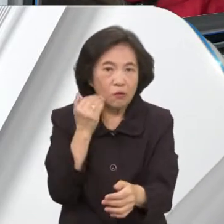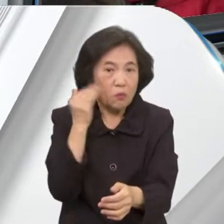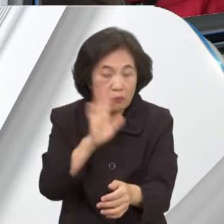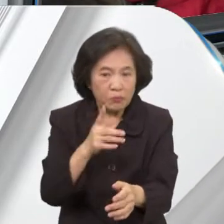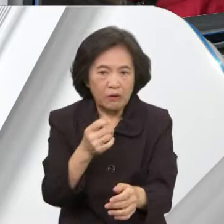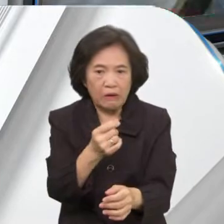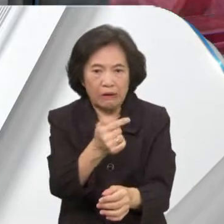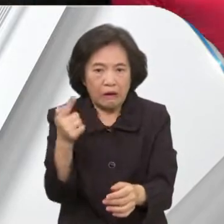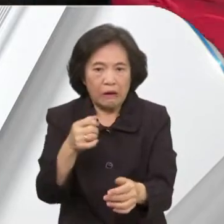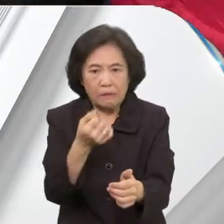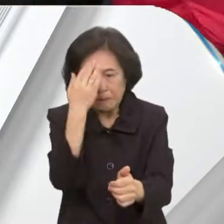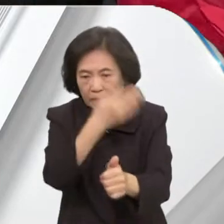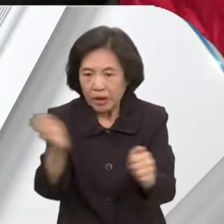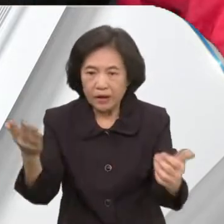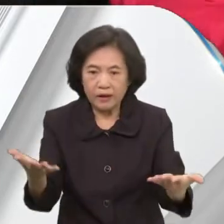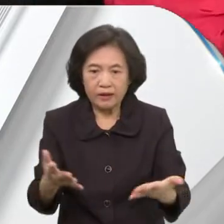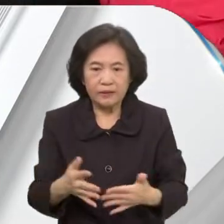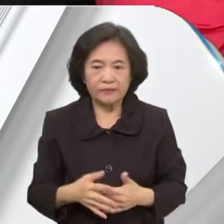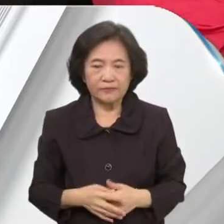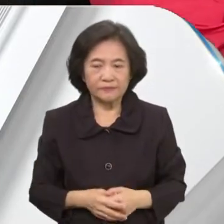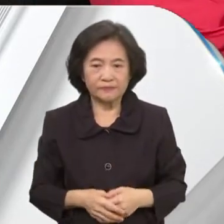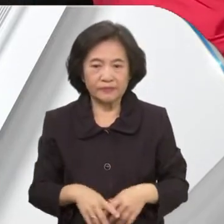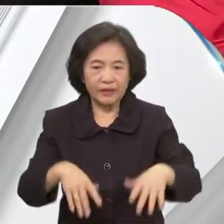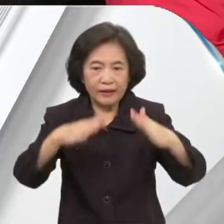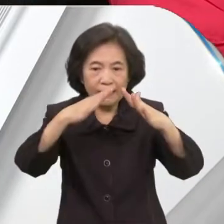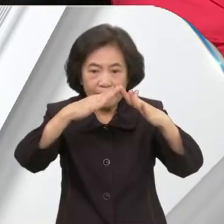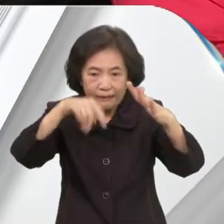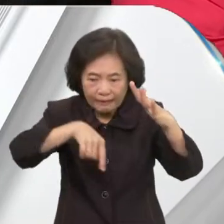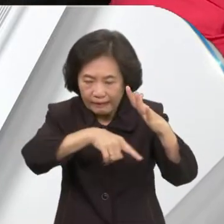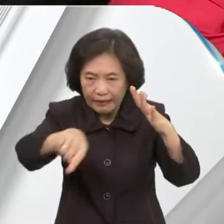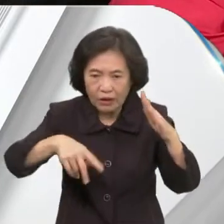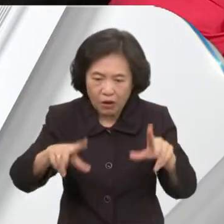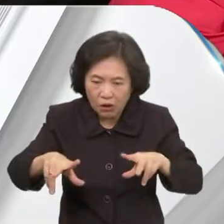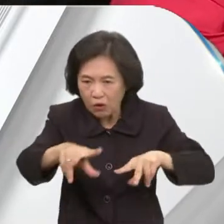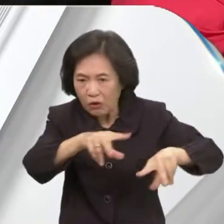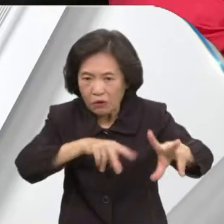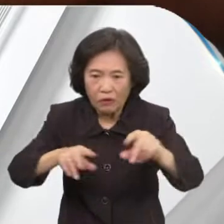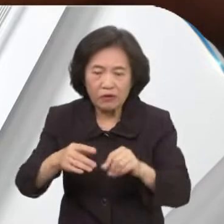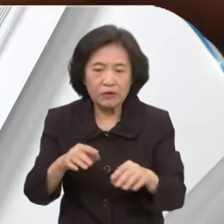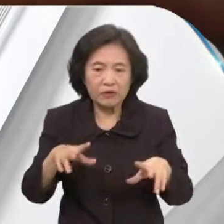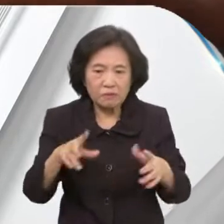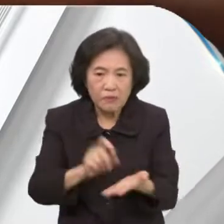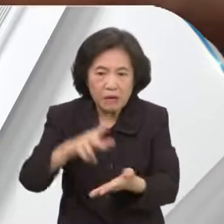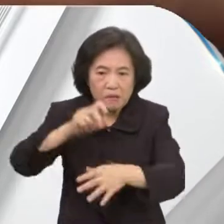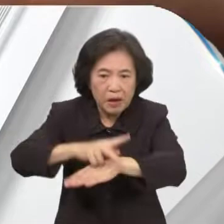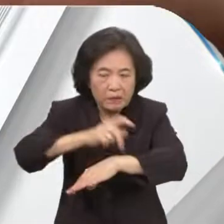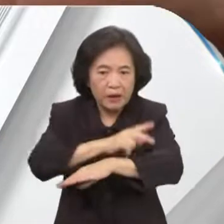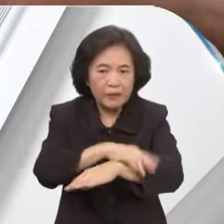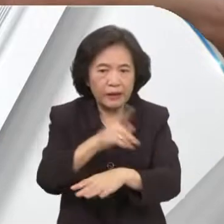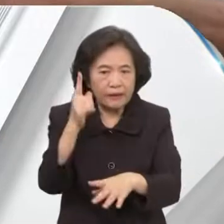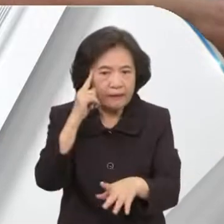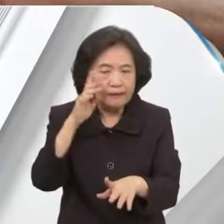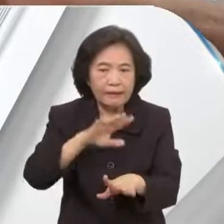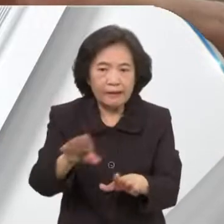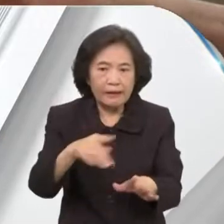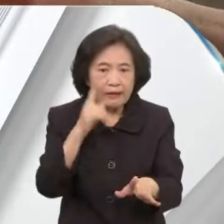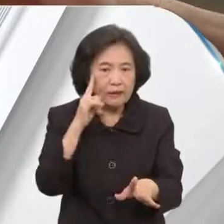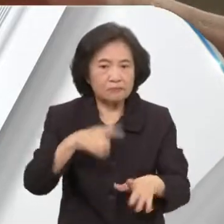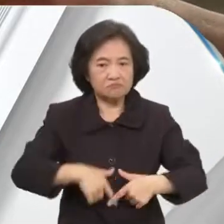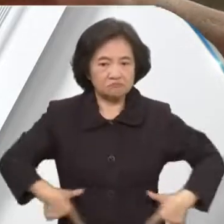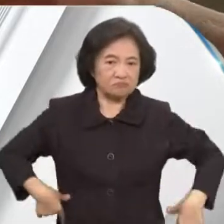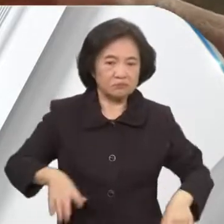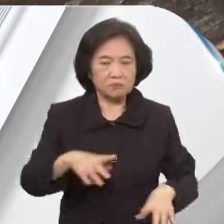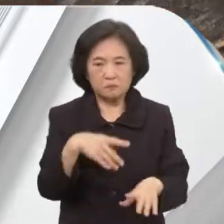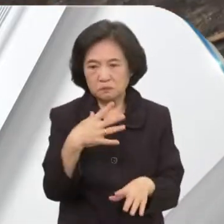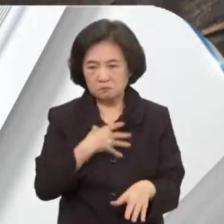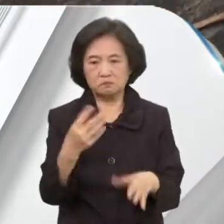害。 门顶下塌呢，都四处晃荡。 有种外来种甘蔗杉树，因为无天梯，所以敢太淡其面